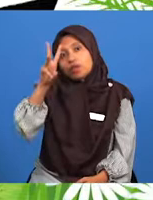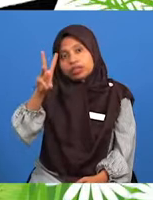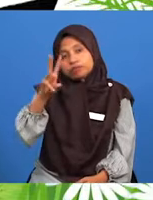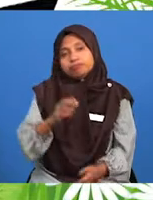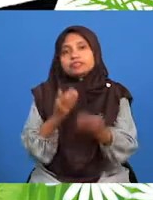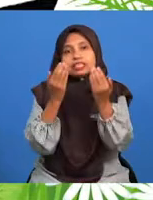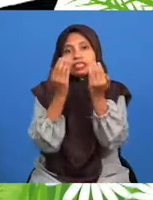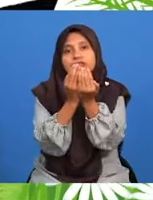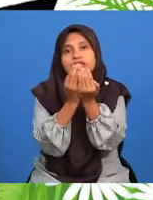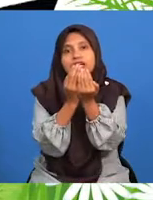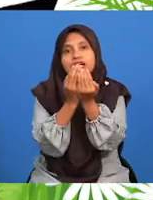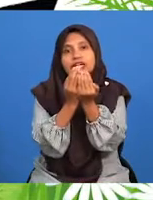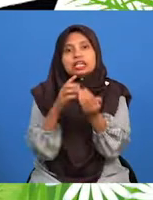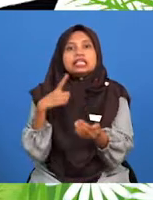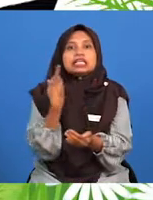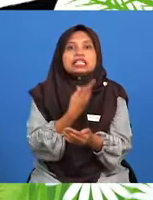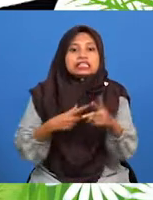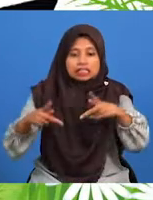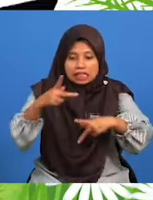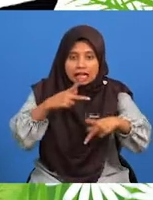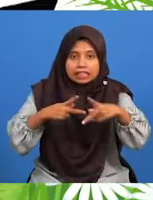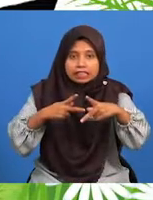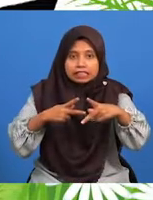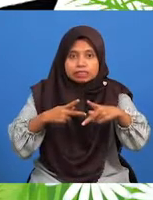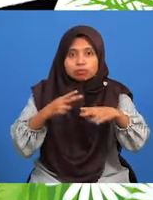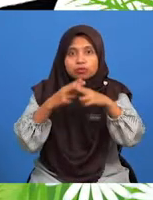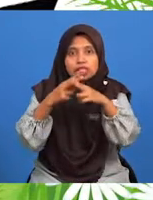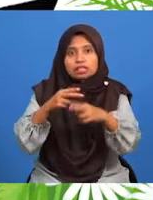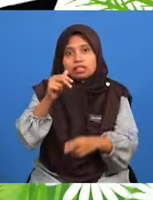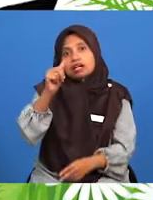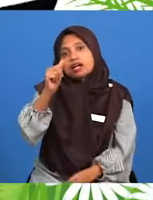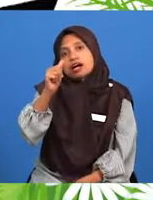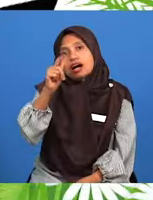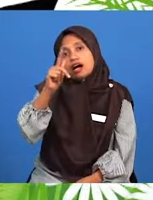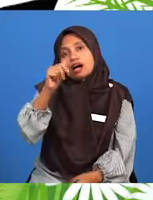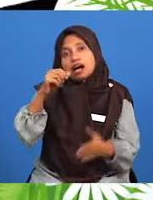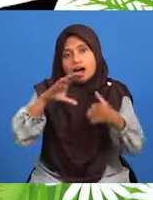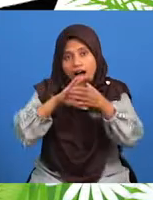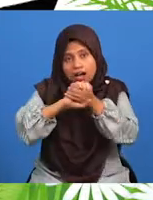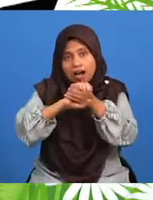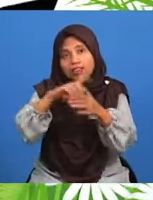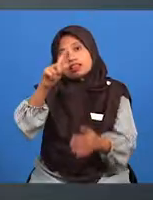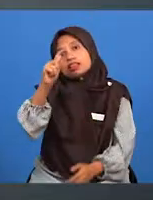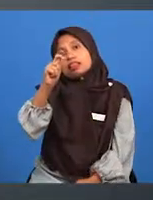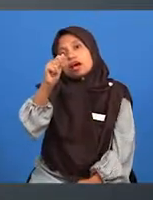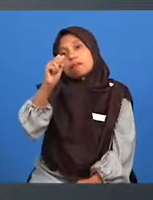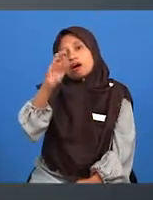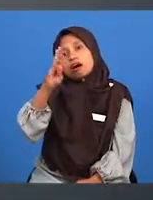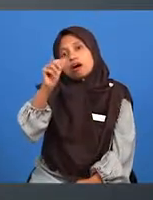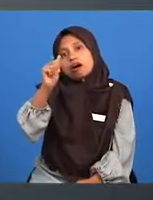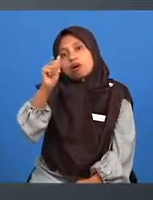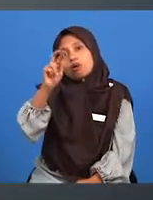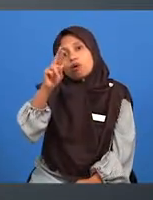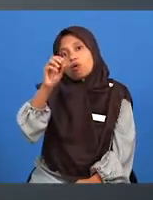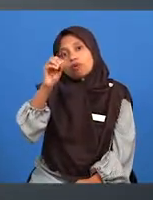Alhamdulillah. Kita kaji pula akad tabarruk yang ketiga ya murid-murid, iaitu akad